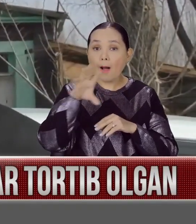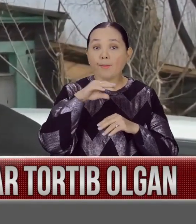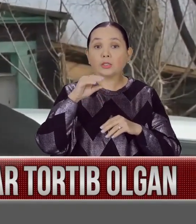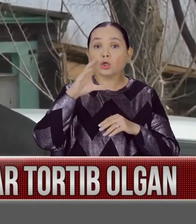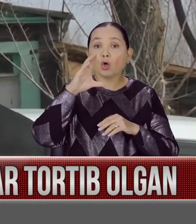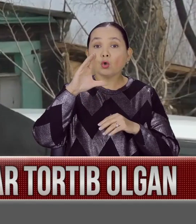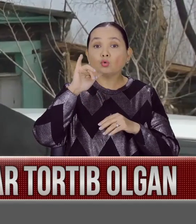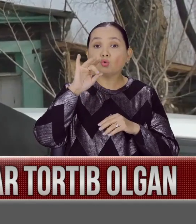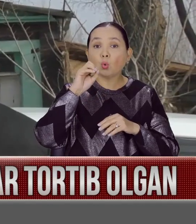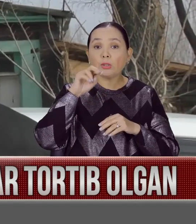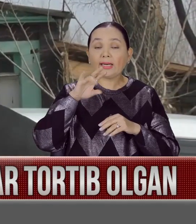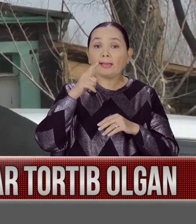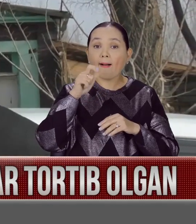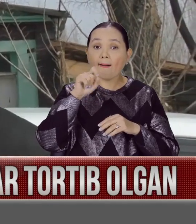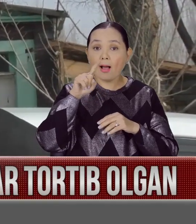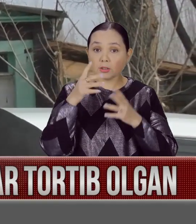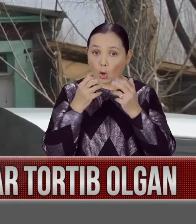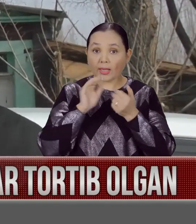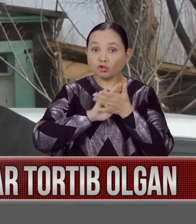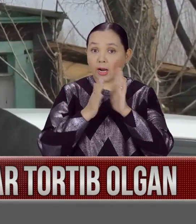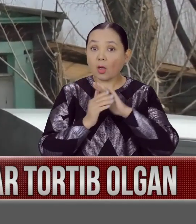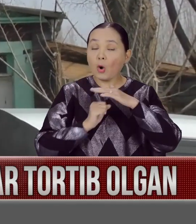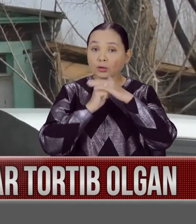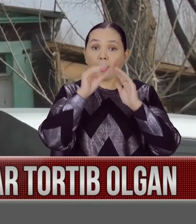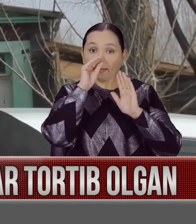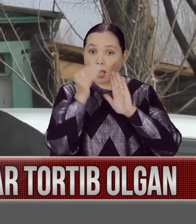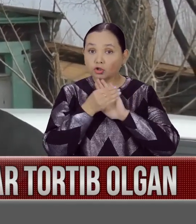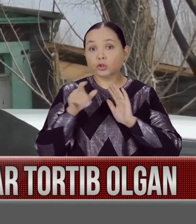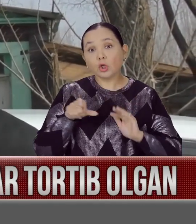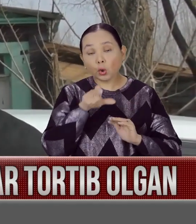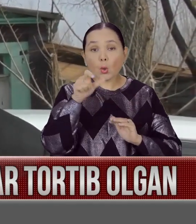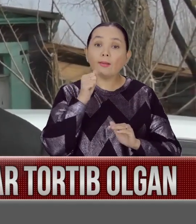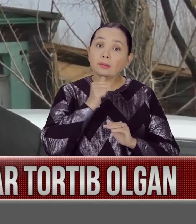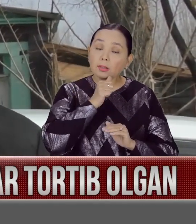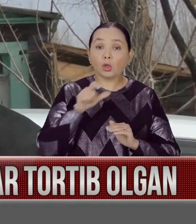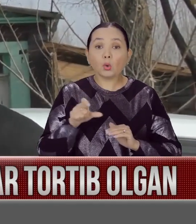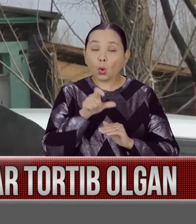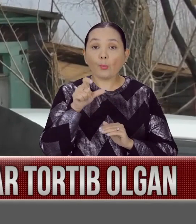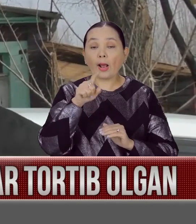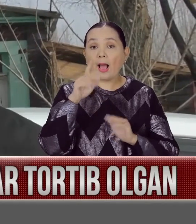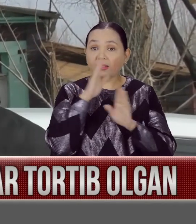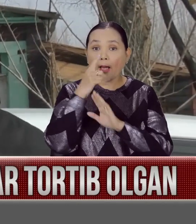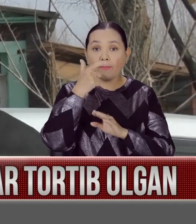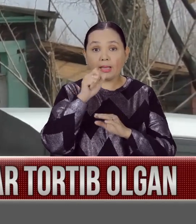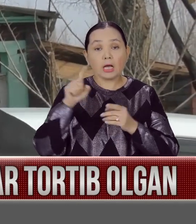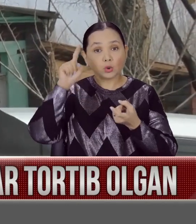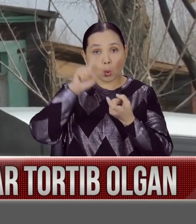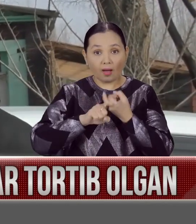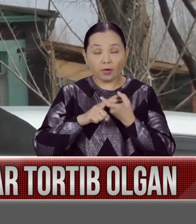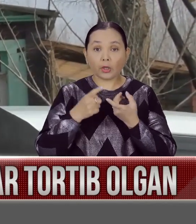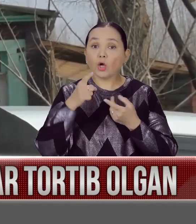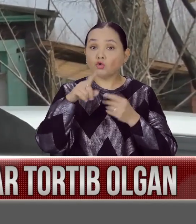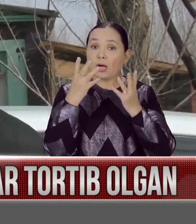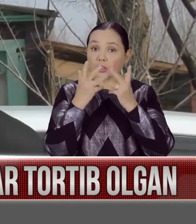gaz balon olgan. Raygaz bosh shartnomasi bo'lsa, lekin yashirincha yo'l bilanmi, qandaydir yo'llar bilan tabiiy gaz tarmog'iga ulanmagan.